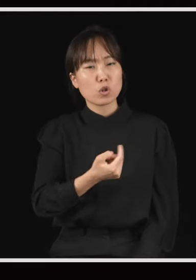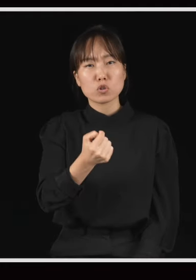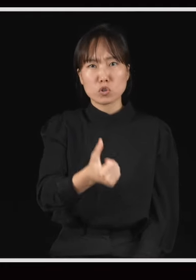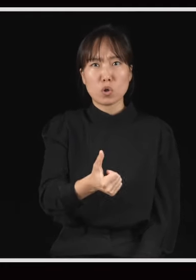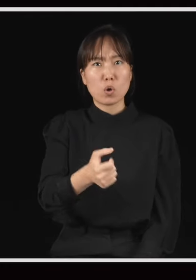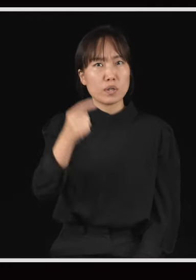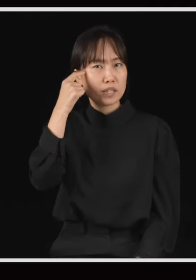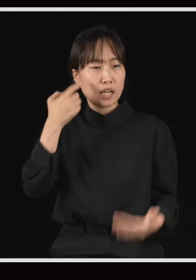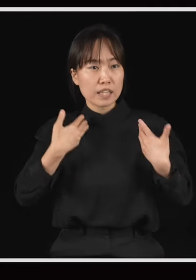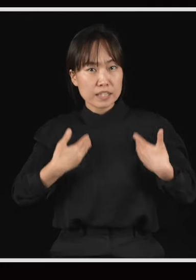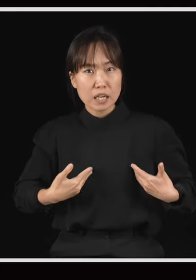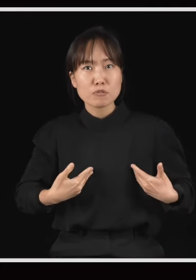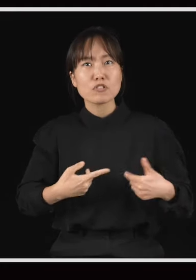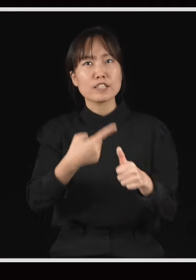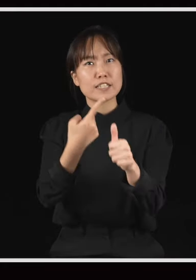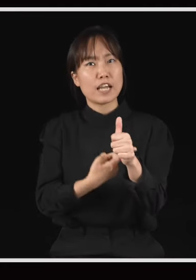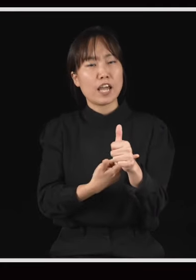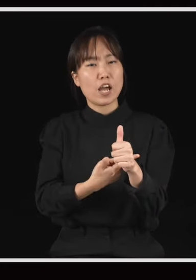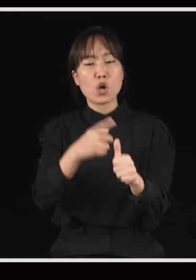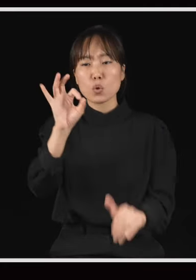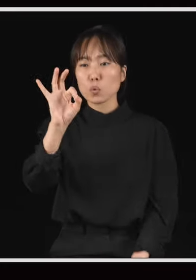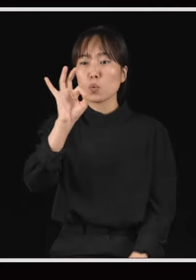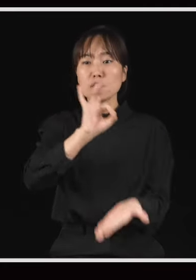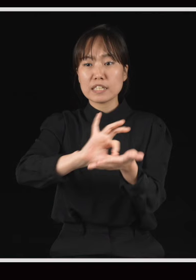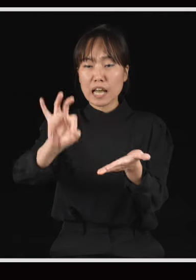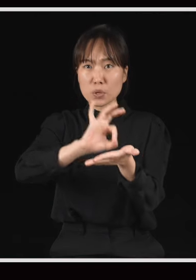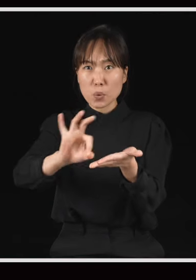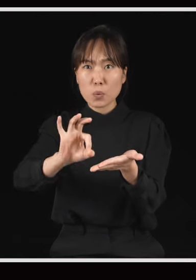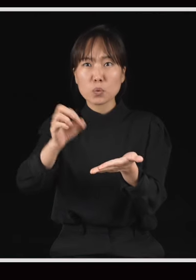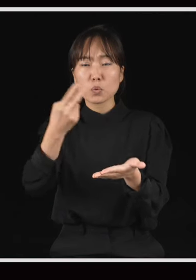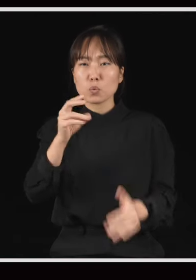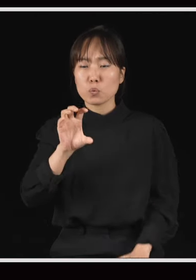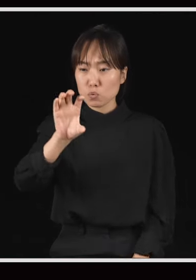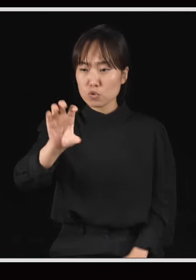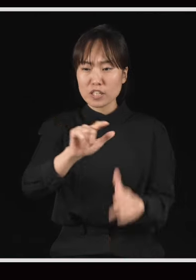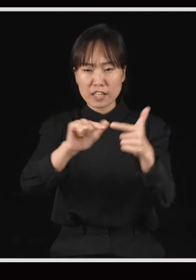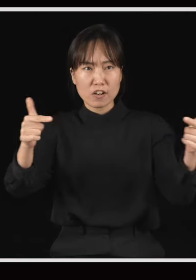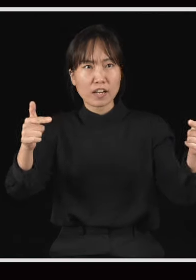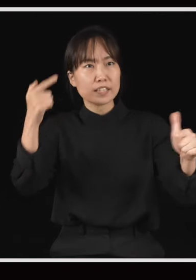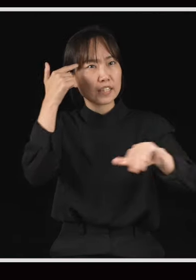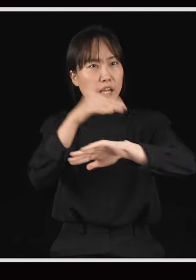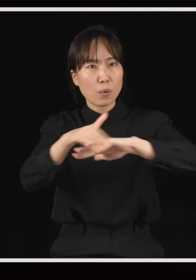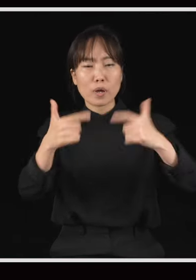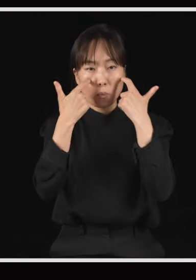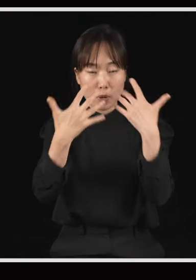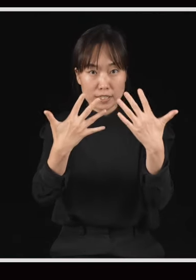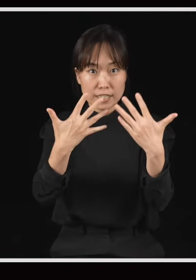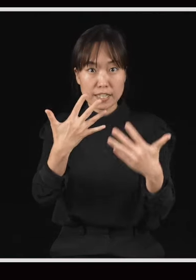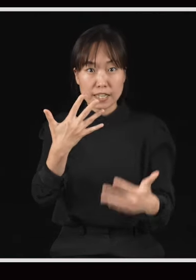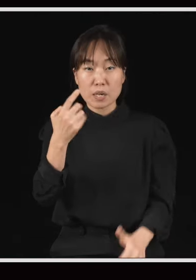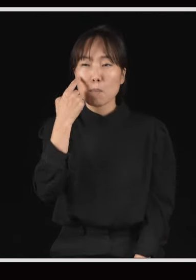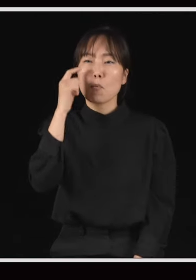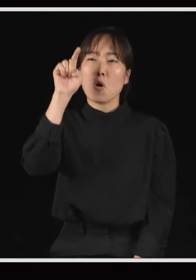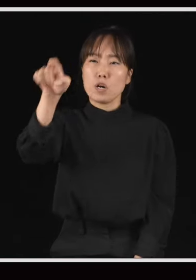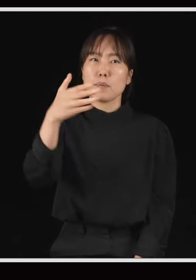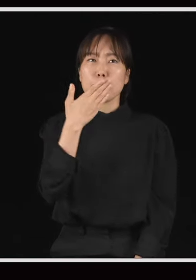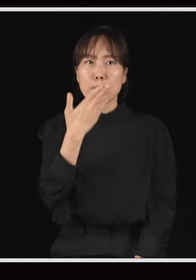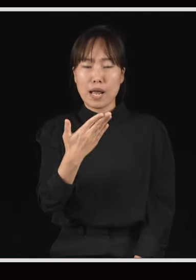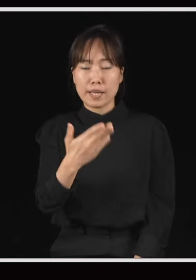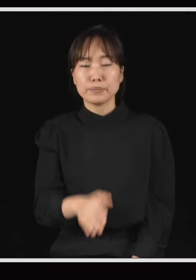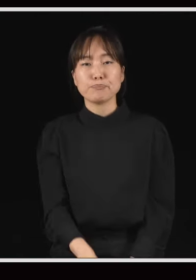낮고 번뇌 수준이 낮기 때문에 그런 사람들은 경제 자본 역시 적절히 균형 잡힌 포트폴리오 구성을 하고 장기 투자를 할 수가